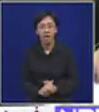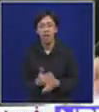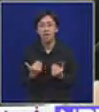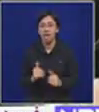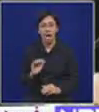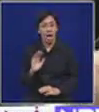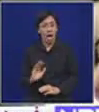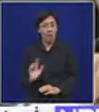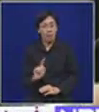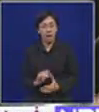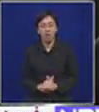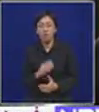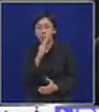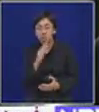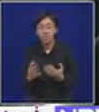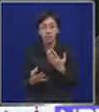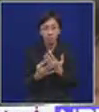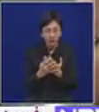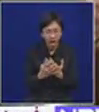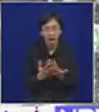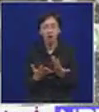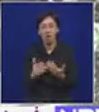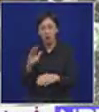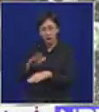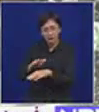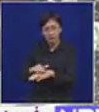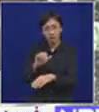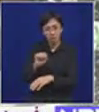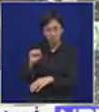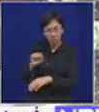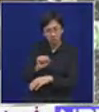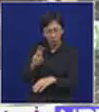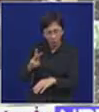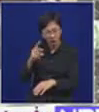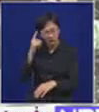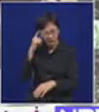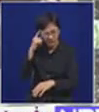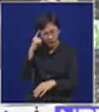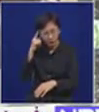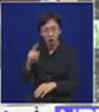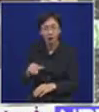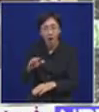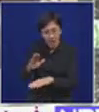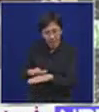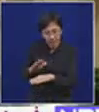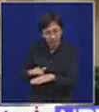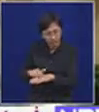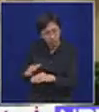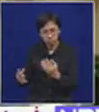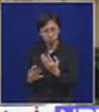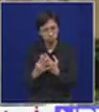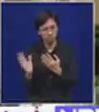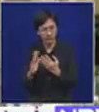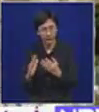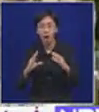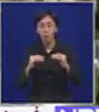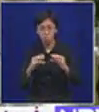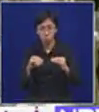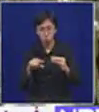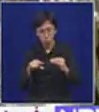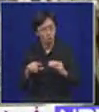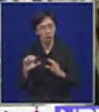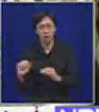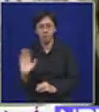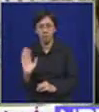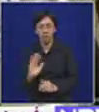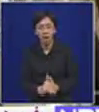ให้จับคุมขังหรือหมายเรียกตัวสภาชิกสภาผู้แทนราษฎรหรือสมาชิกวุฒิสภาในระหว่างสมัยประชุม